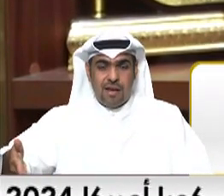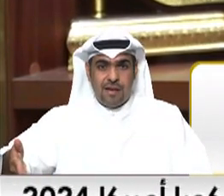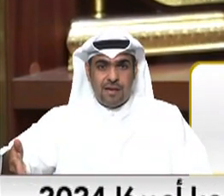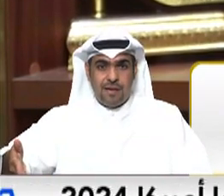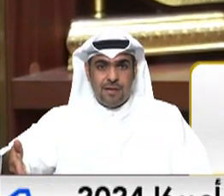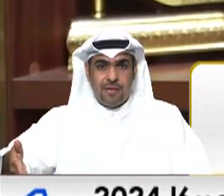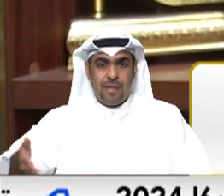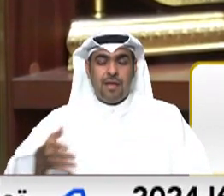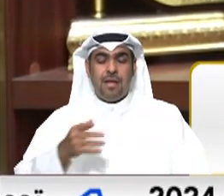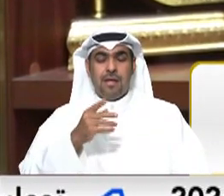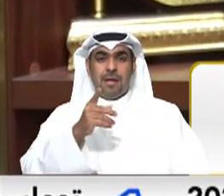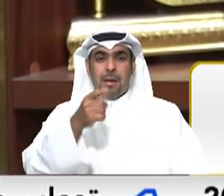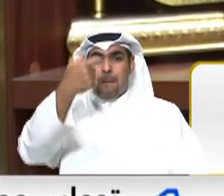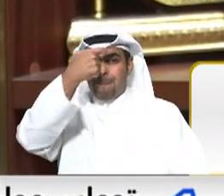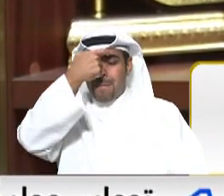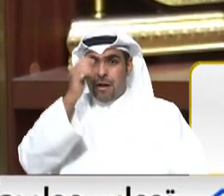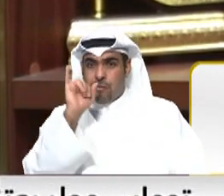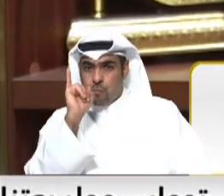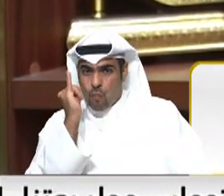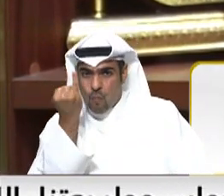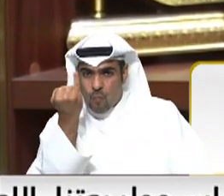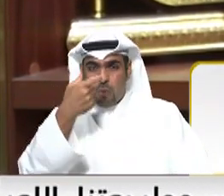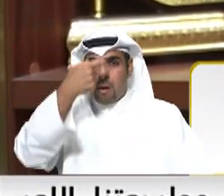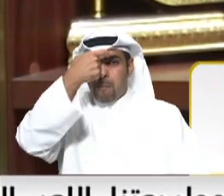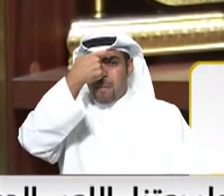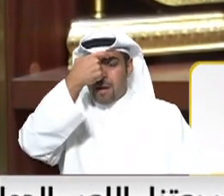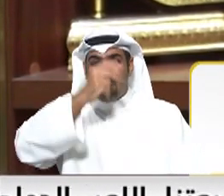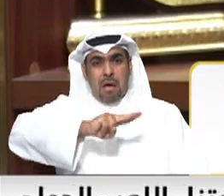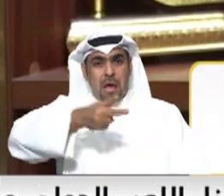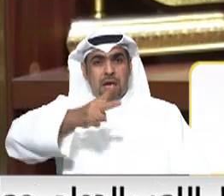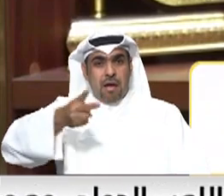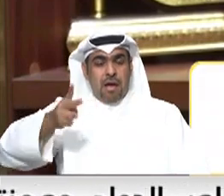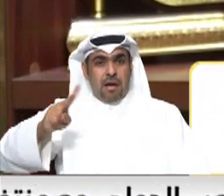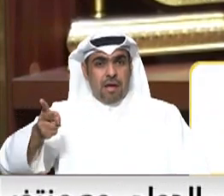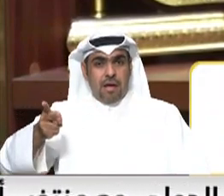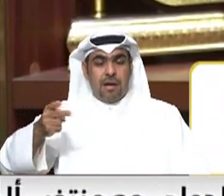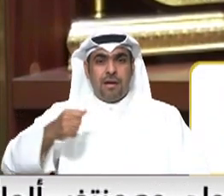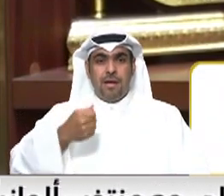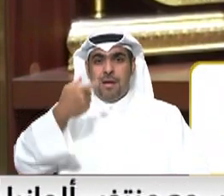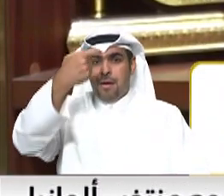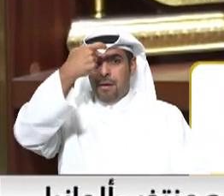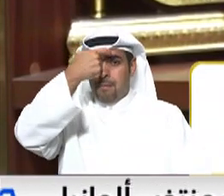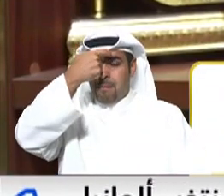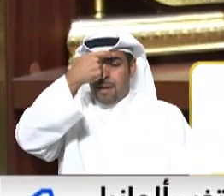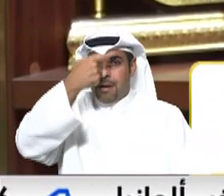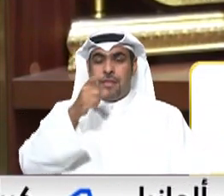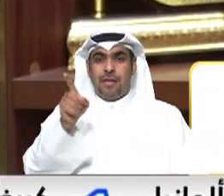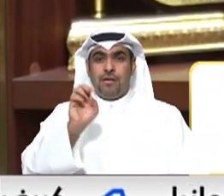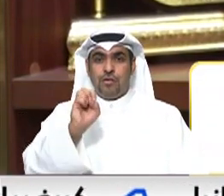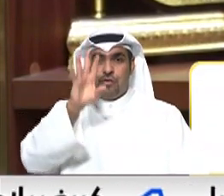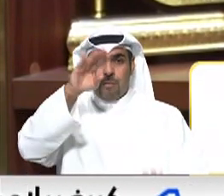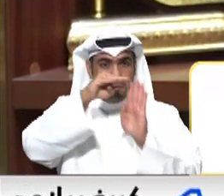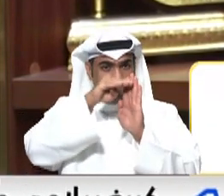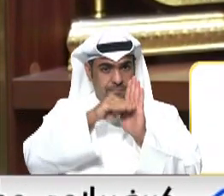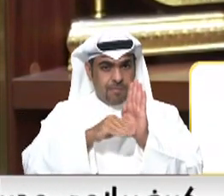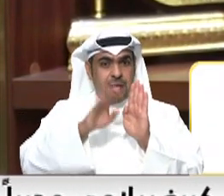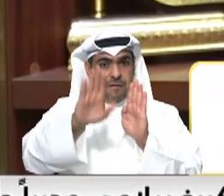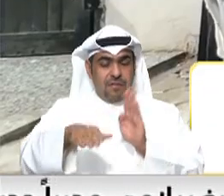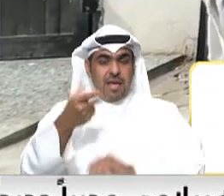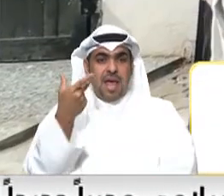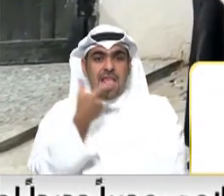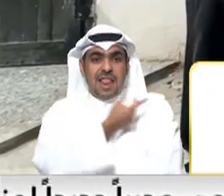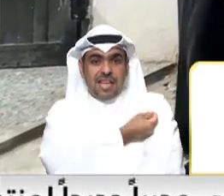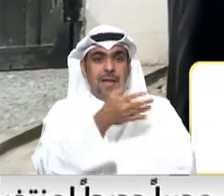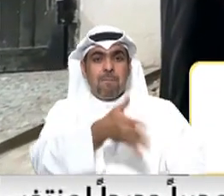سوء التغذية، علاج أمراض سوء التغذية، وعلاج أيضا عيادات الخاصة بتقديم اللقاحات